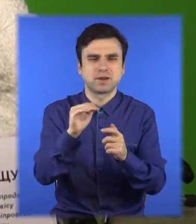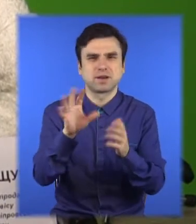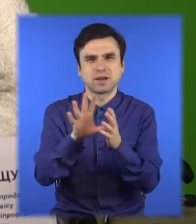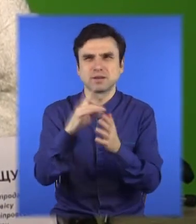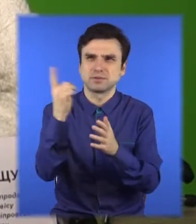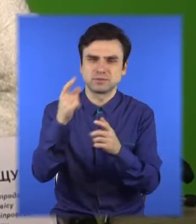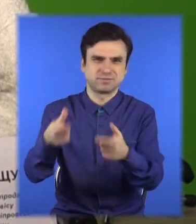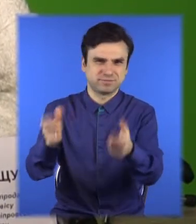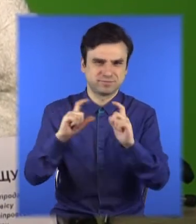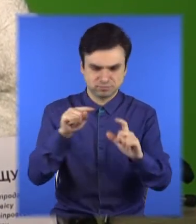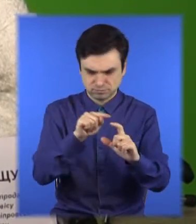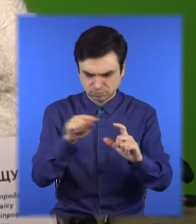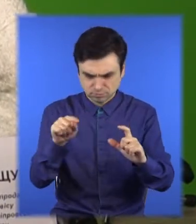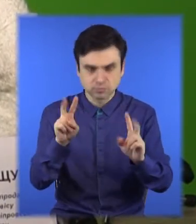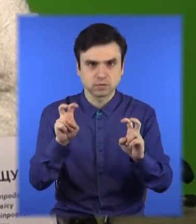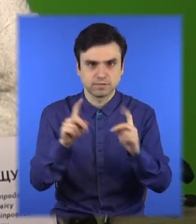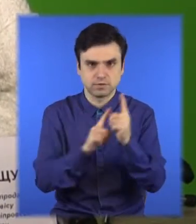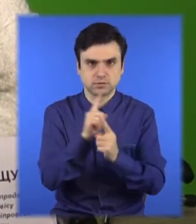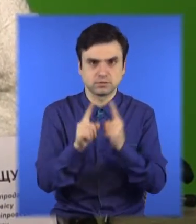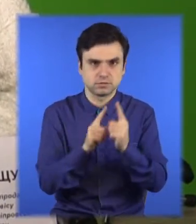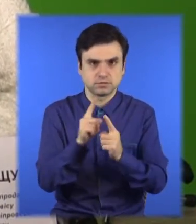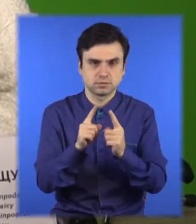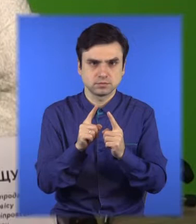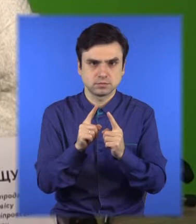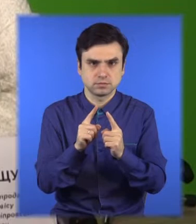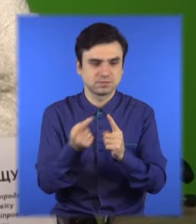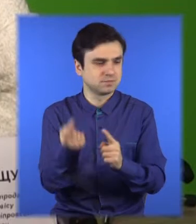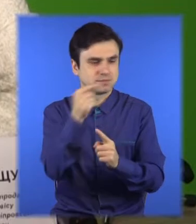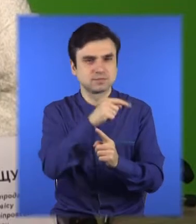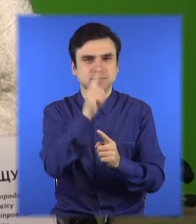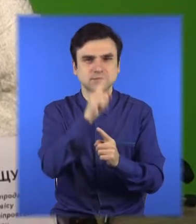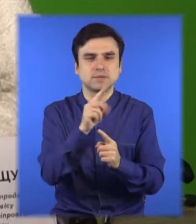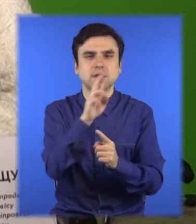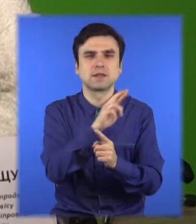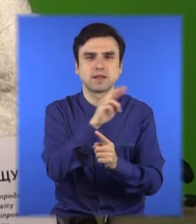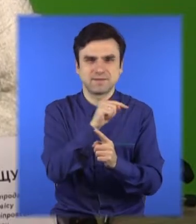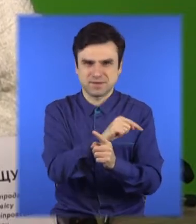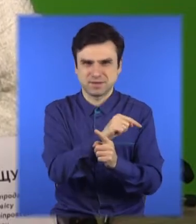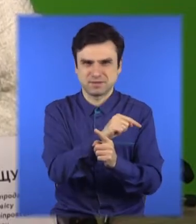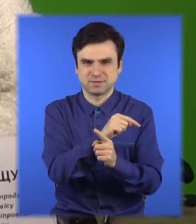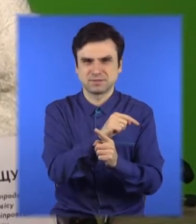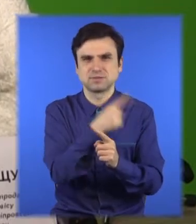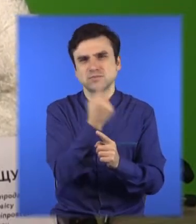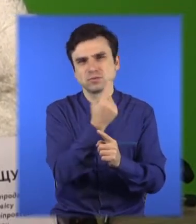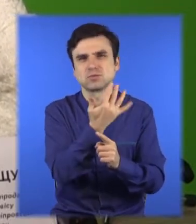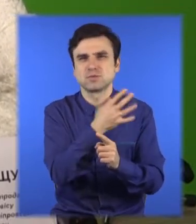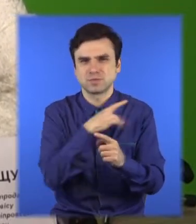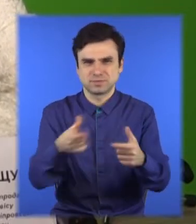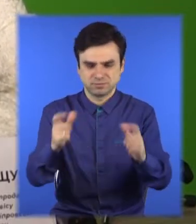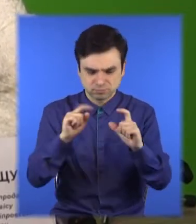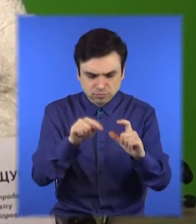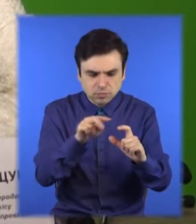місяця. У цих рахунках за спожиту в січні електричну енергію ви побачите нову назву